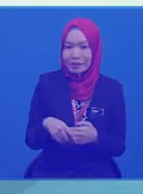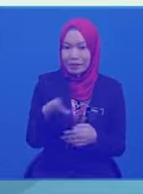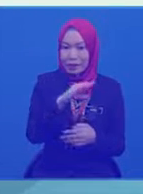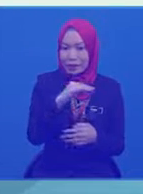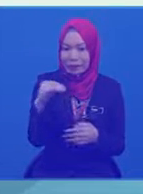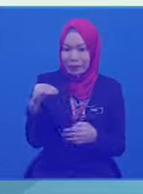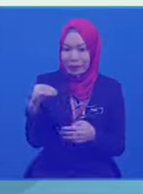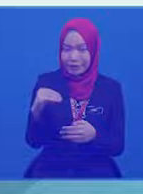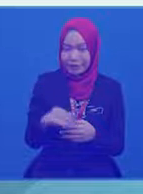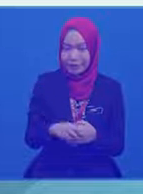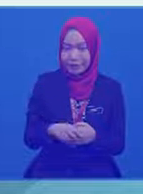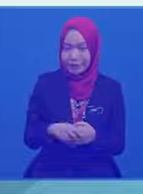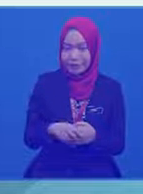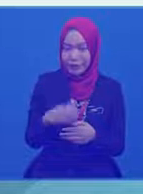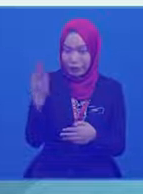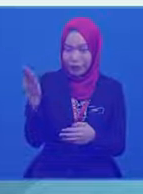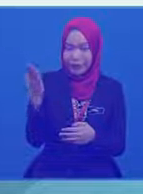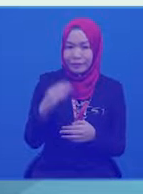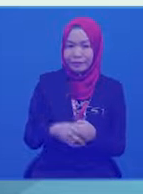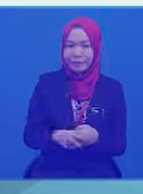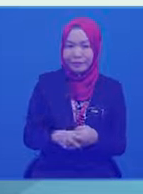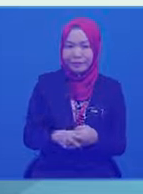dan perisian Corel Draw.